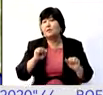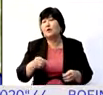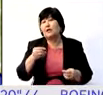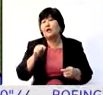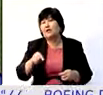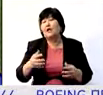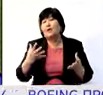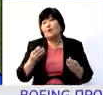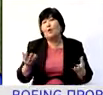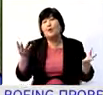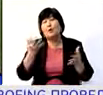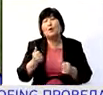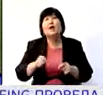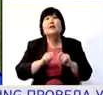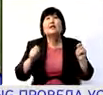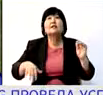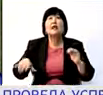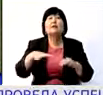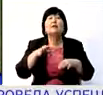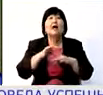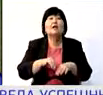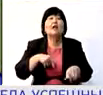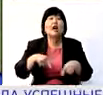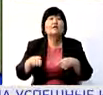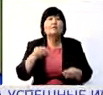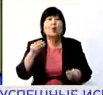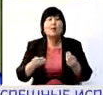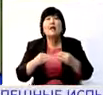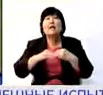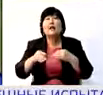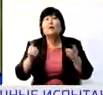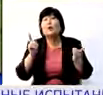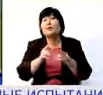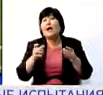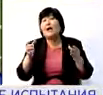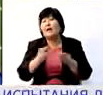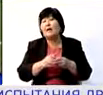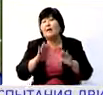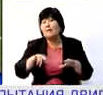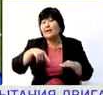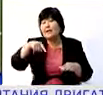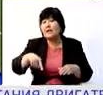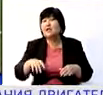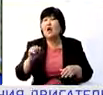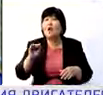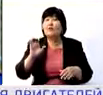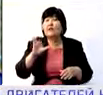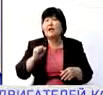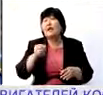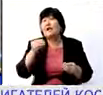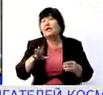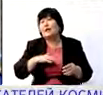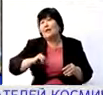здесь и ночью. В честь открытия площадки был организован футбольный матч. На поле встретились команды месторождения и офиса. И хотя игра